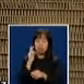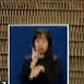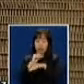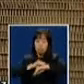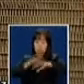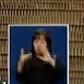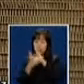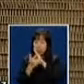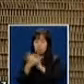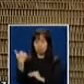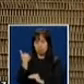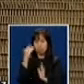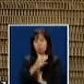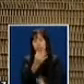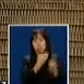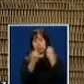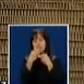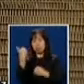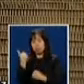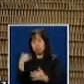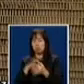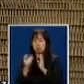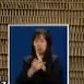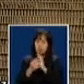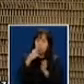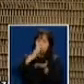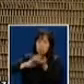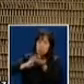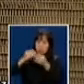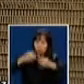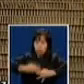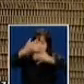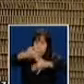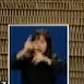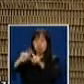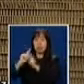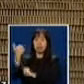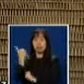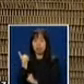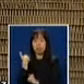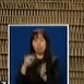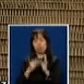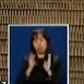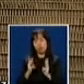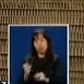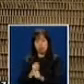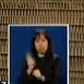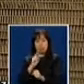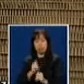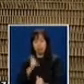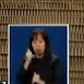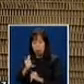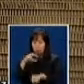เข้ามาถึงเรื่องการใช้พื้นที่ดังกล่าวเนี่ยไม่เหมาะสมแต่ในอีกด้านนึงเนี่ยก็พบว่าบางครั้งเนี่ยการเข้าไปดำเนินการของเจ้าหน้าที่ของรัฐเนี่ย